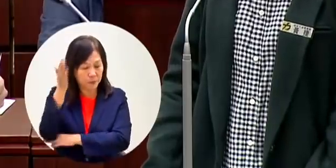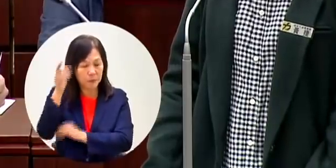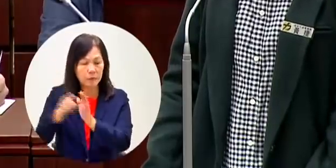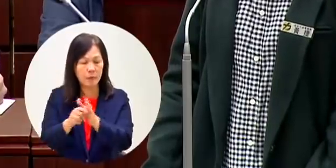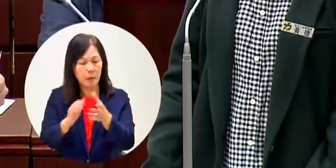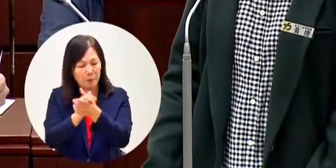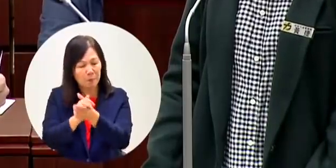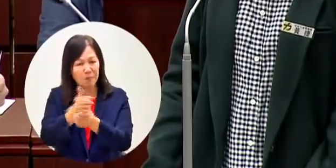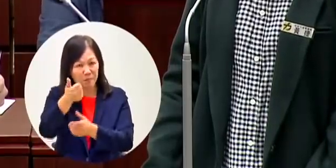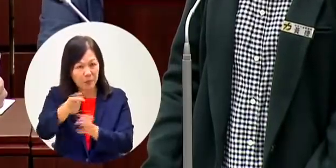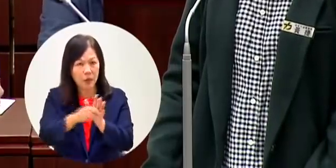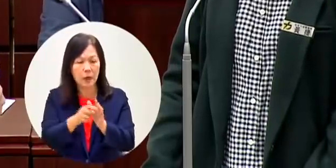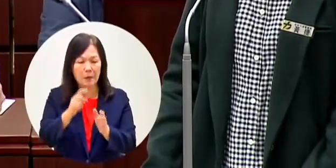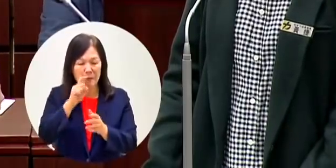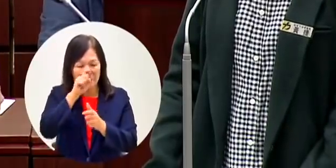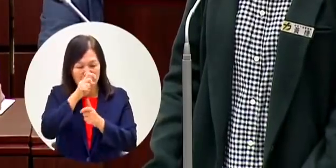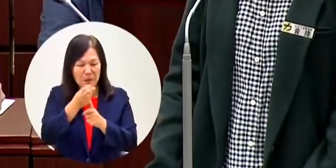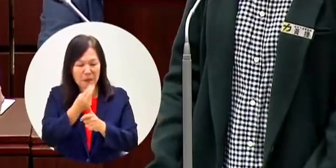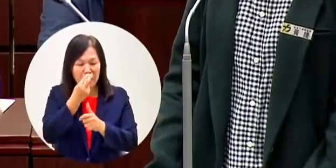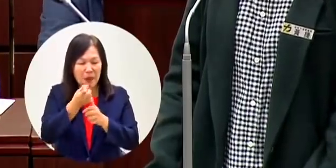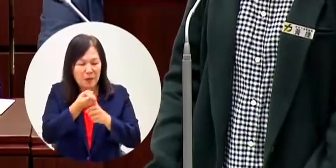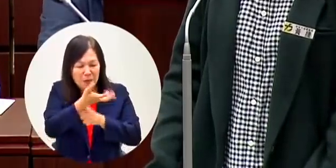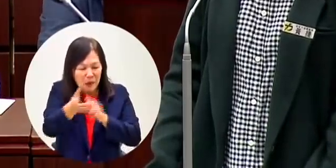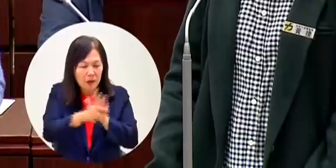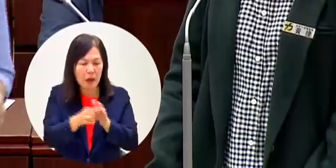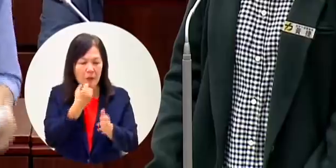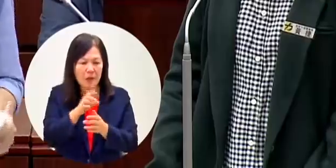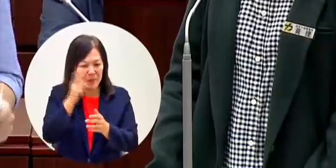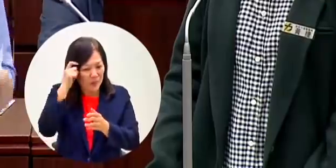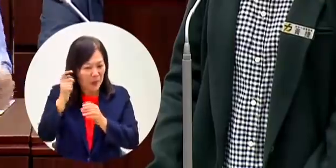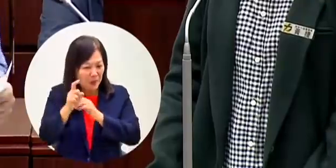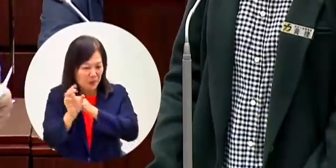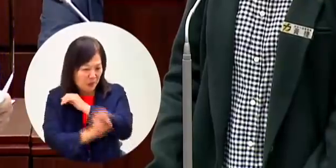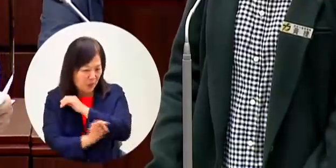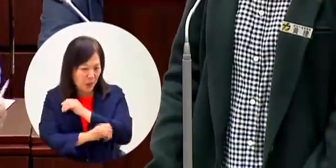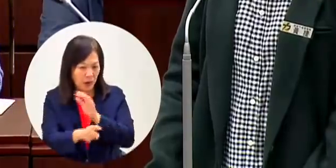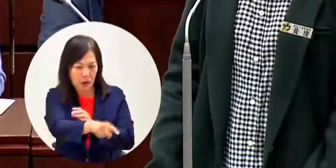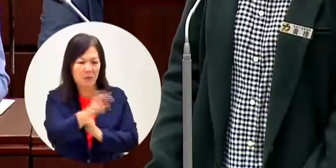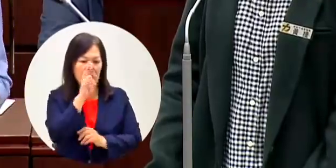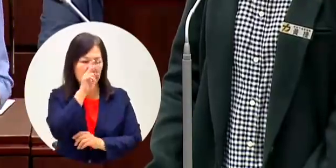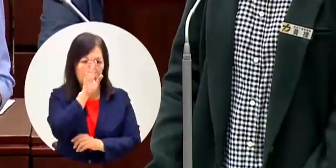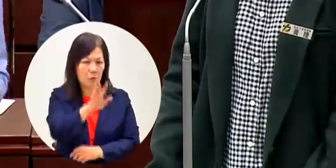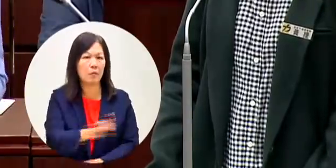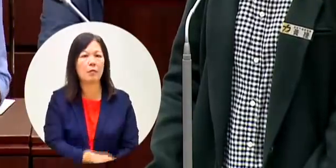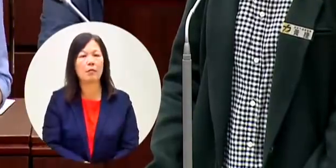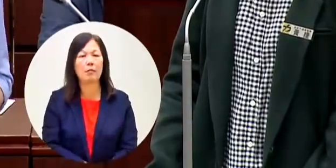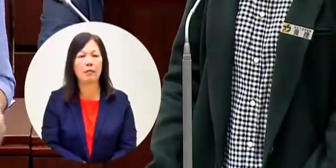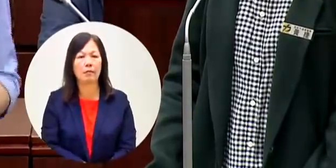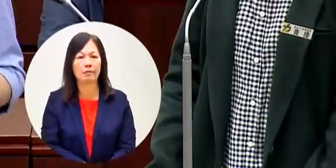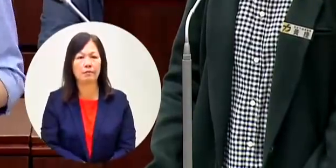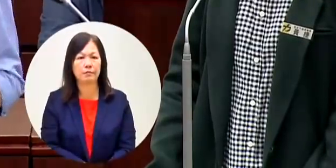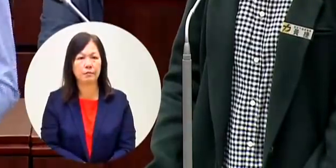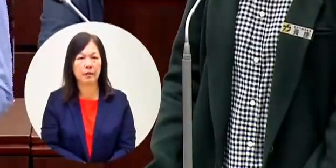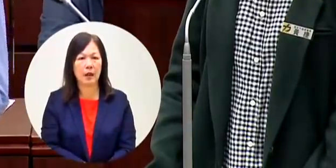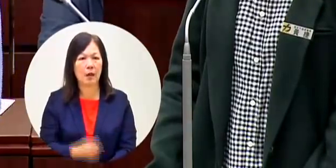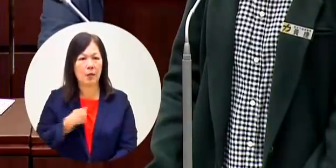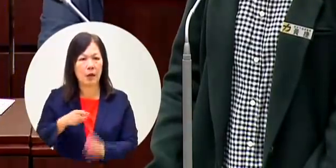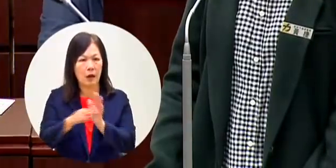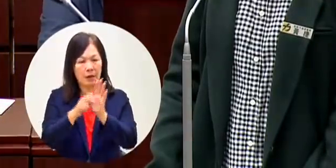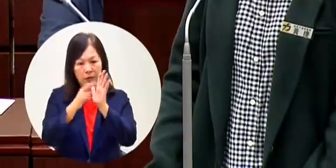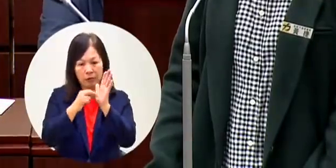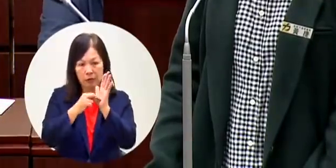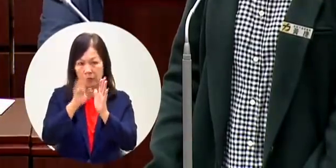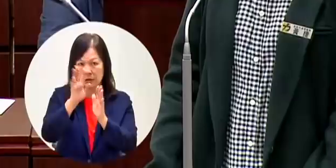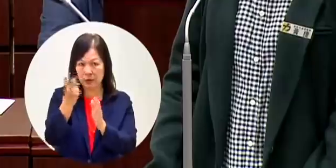上大捞特捞，那他们就错误了。所以在这里我觉得可能这有解释成两个讯息，第一，他们感觉高雄市政府